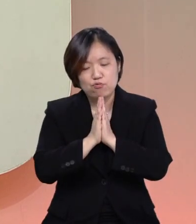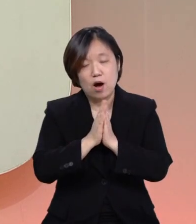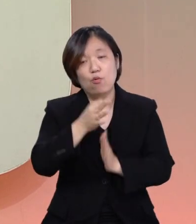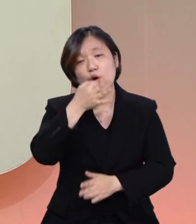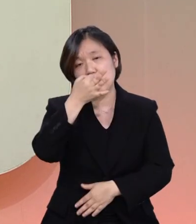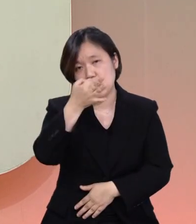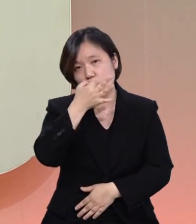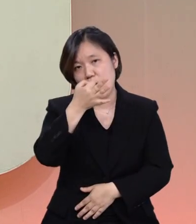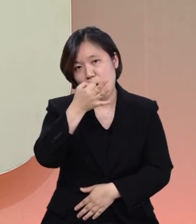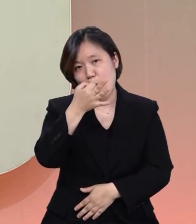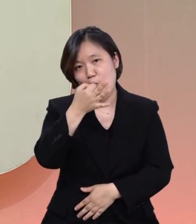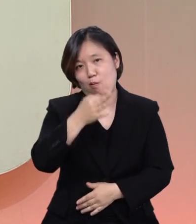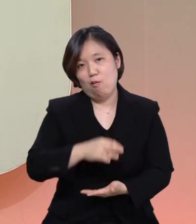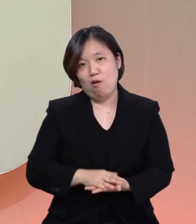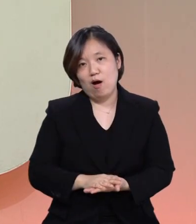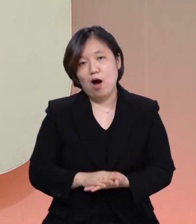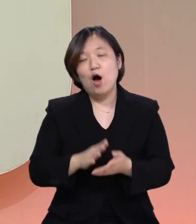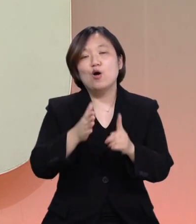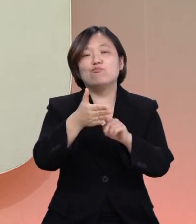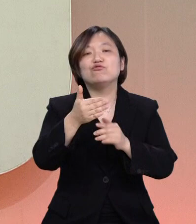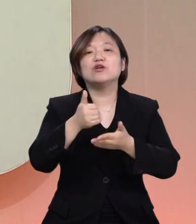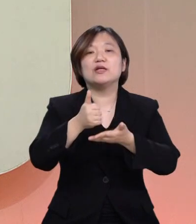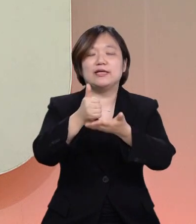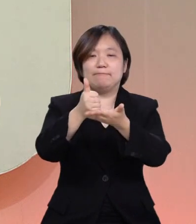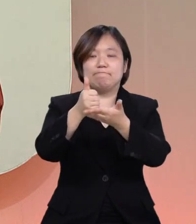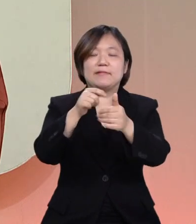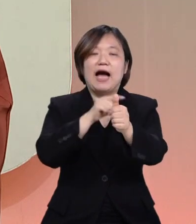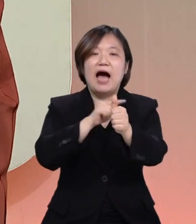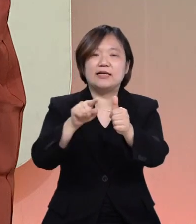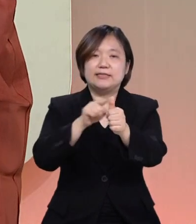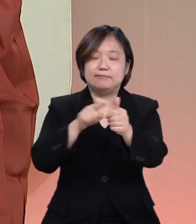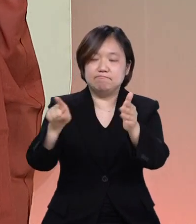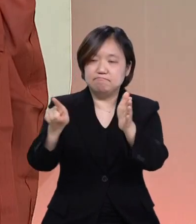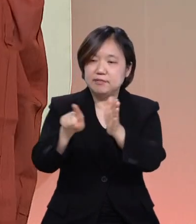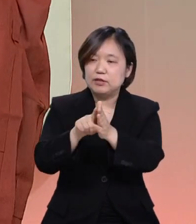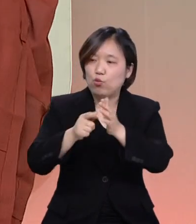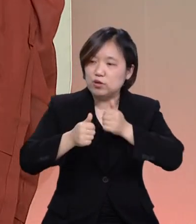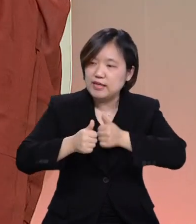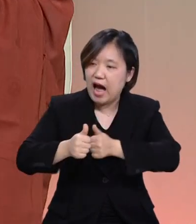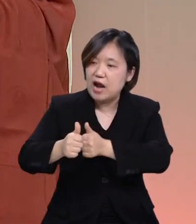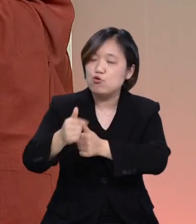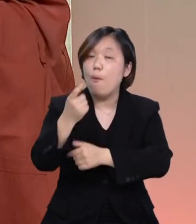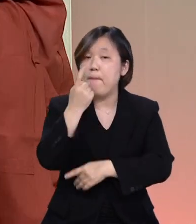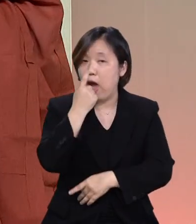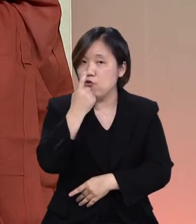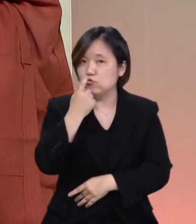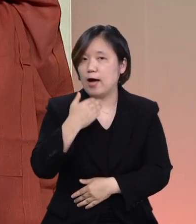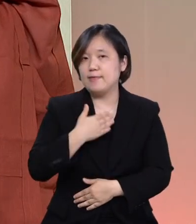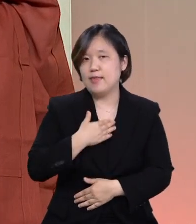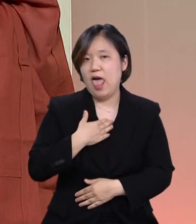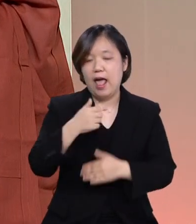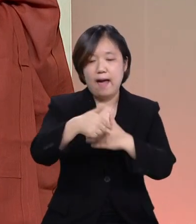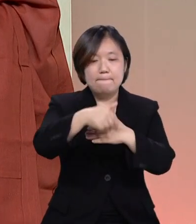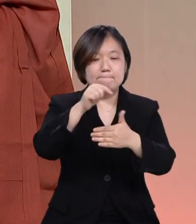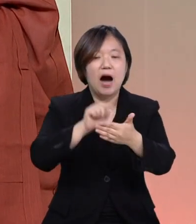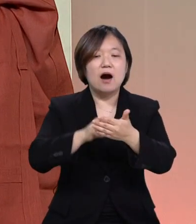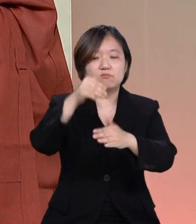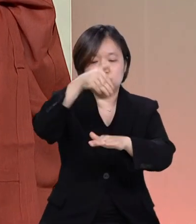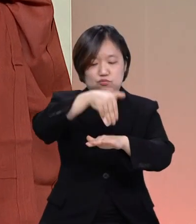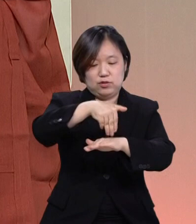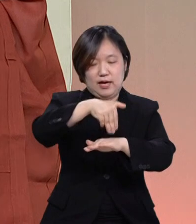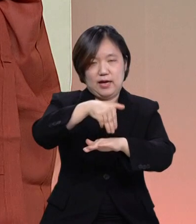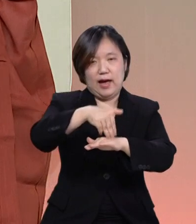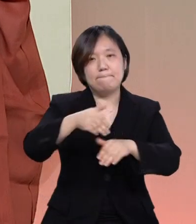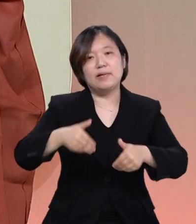기도하시고 항상 부처님의 가르침을 의지할 수 있는 자식만의 수행의 시간이 있어야 된다라는